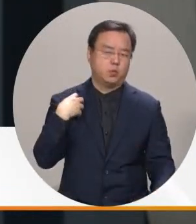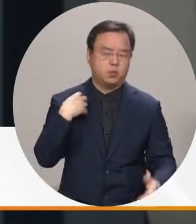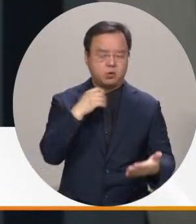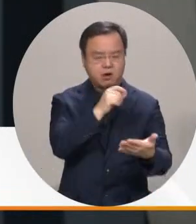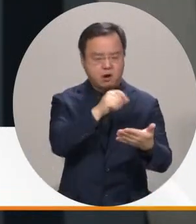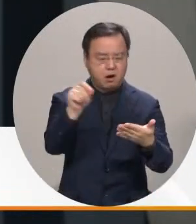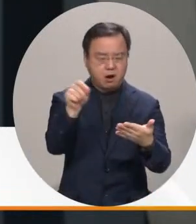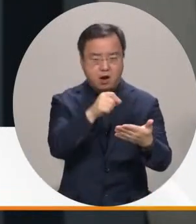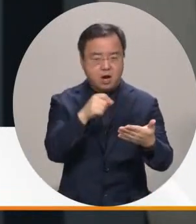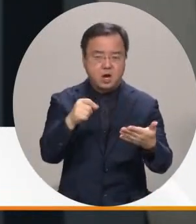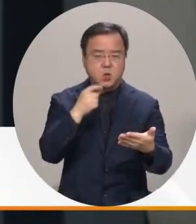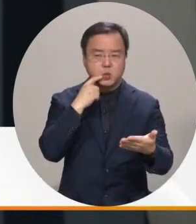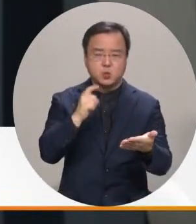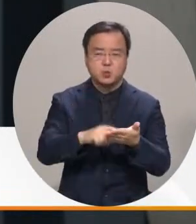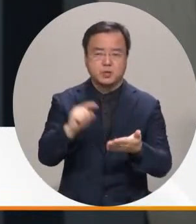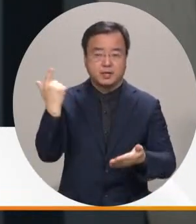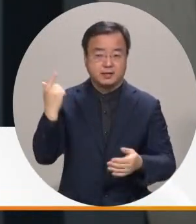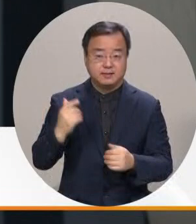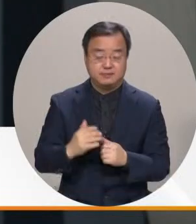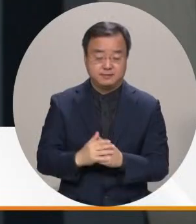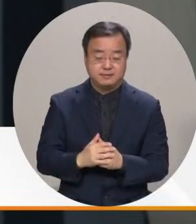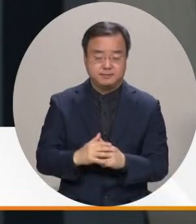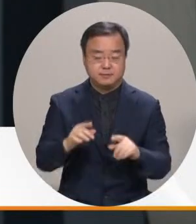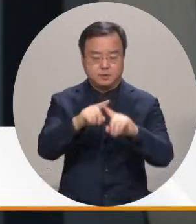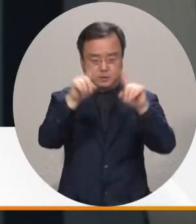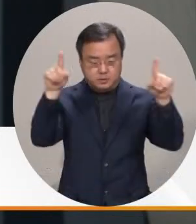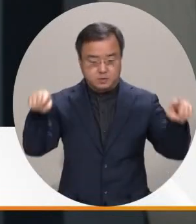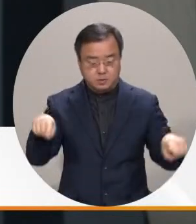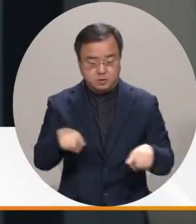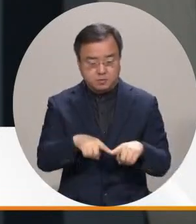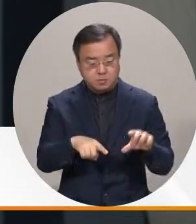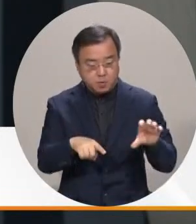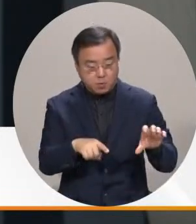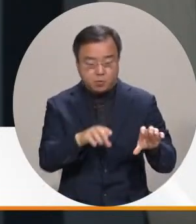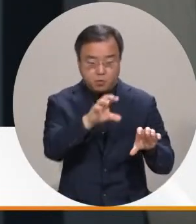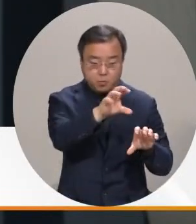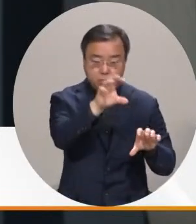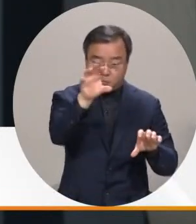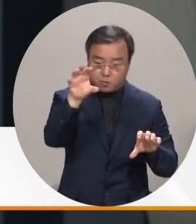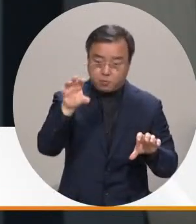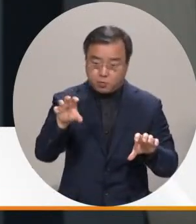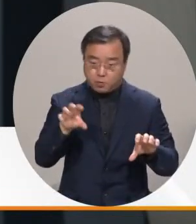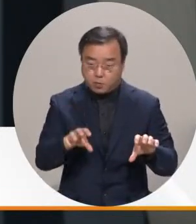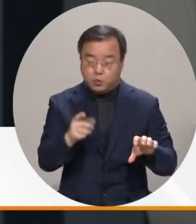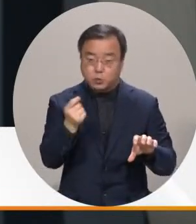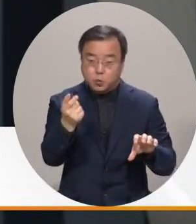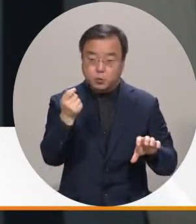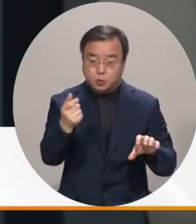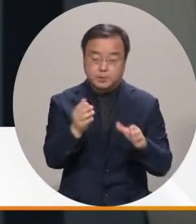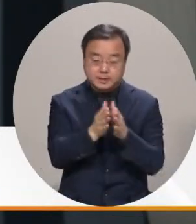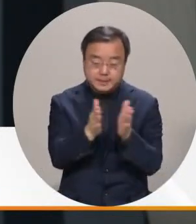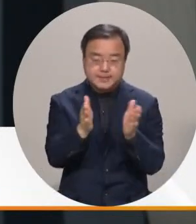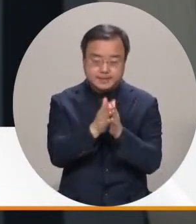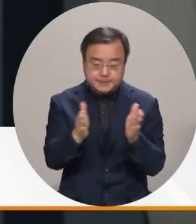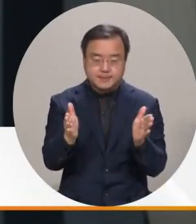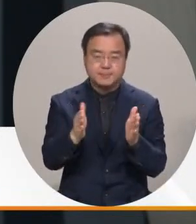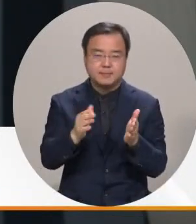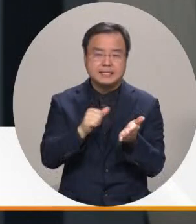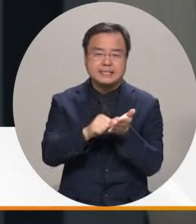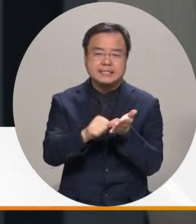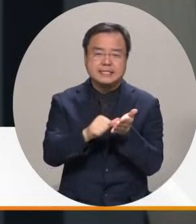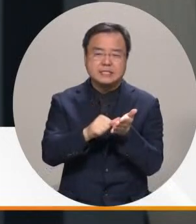시작하기가 어려워요 그래서 내가 어 차근차근 그냥 일단 시작할 거야 서툴러도 지우게 들고 밑그림 그려 나갈